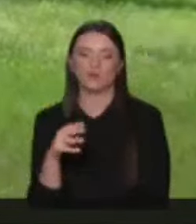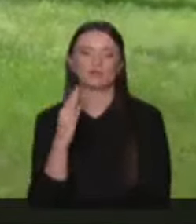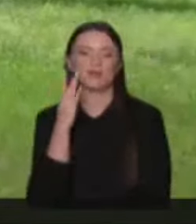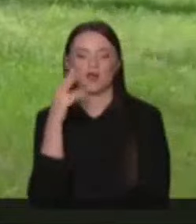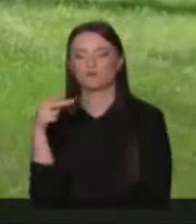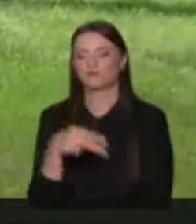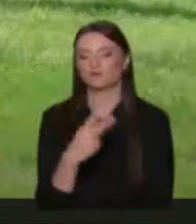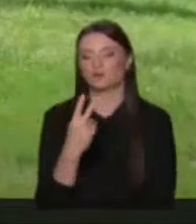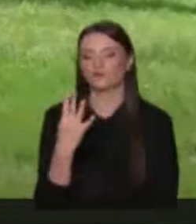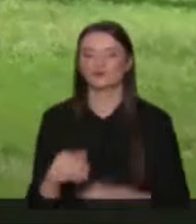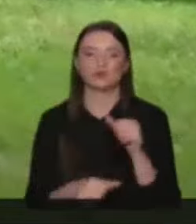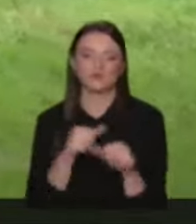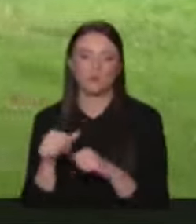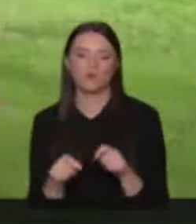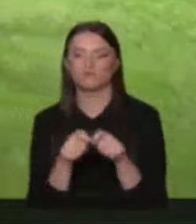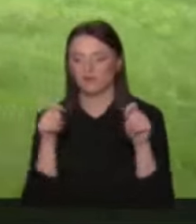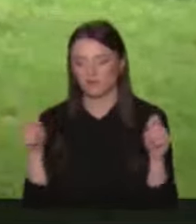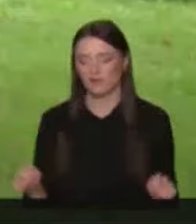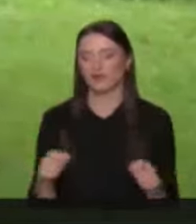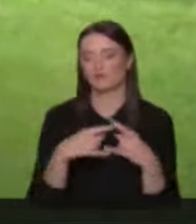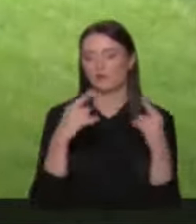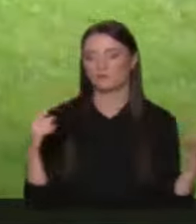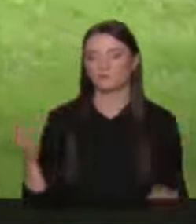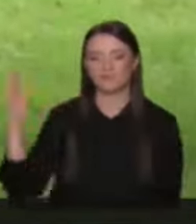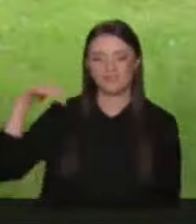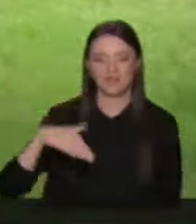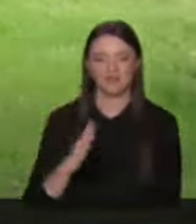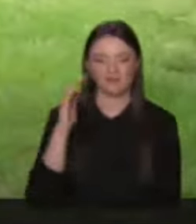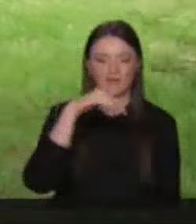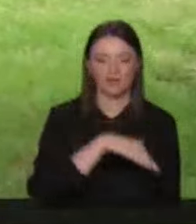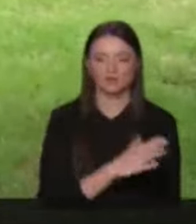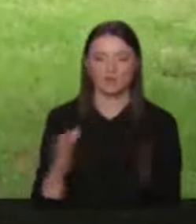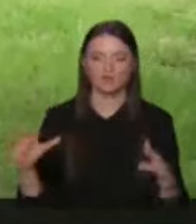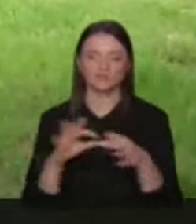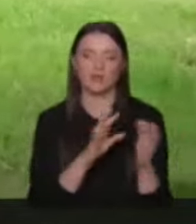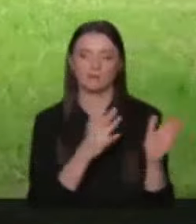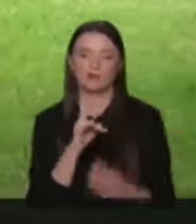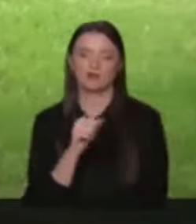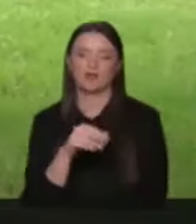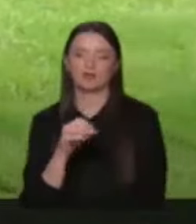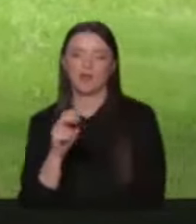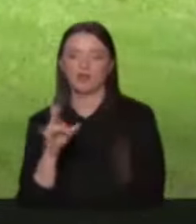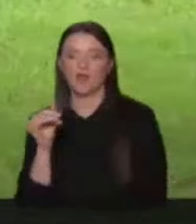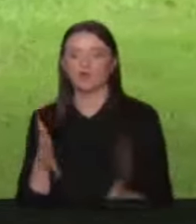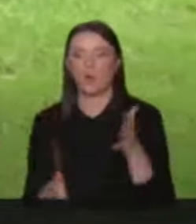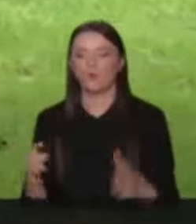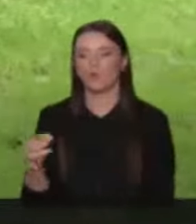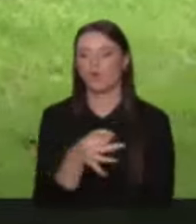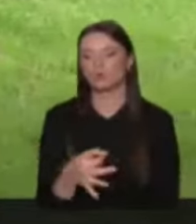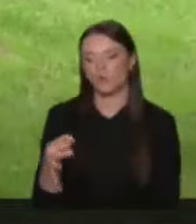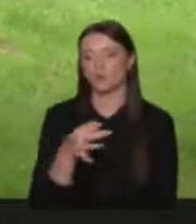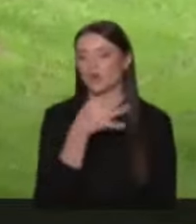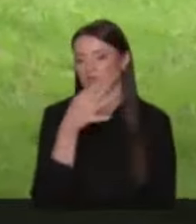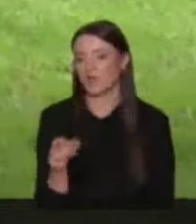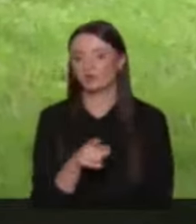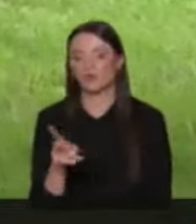травня 2024 року відкрив міст Хвилю, який з'єднує парк Наталка та Оболонський острів. І от скажу, що